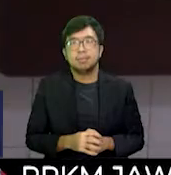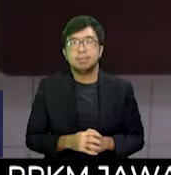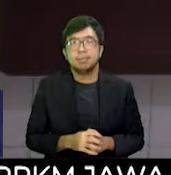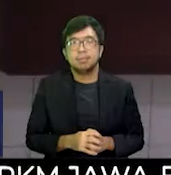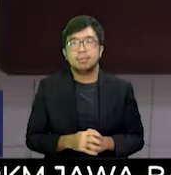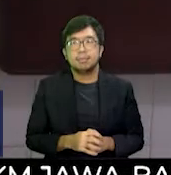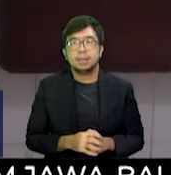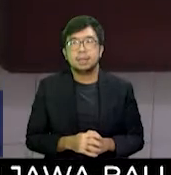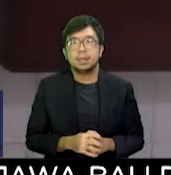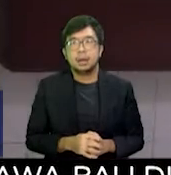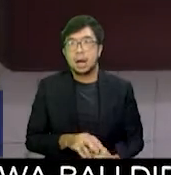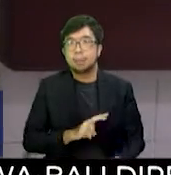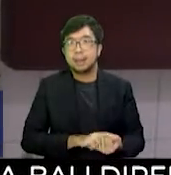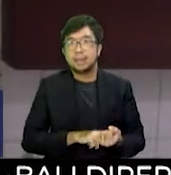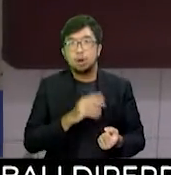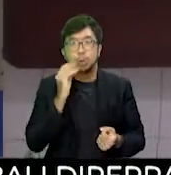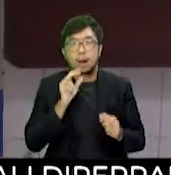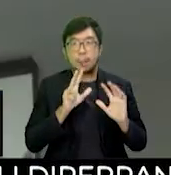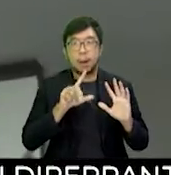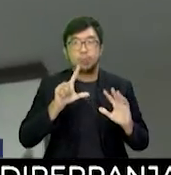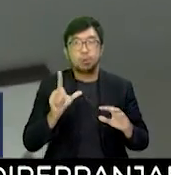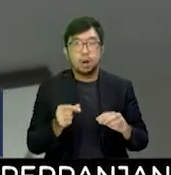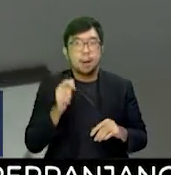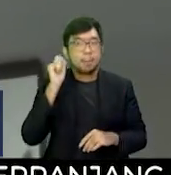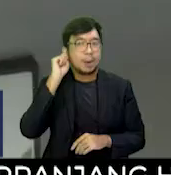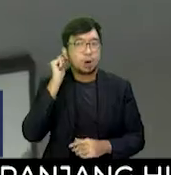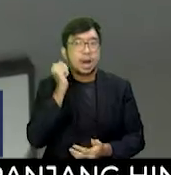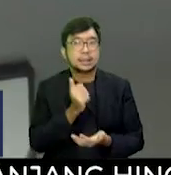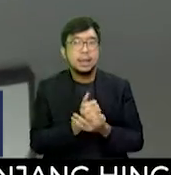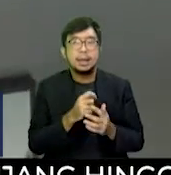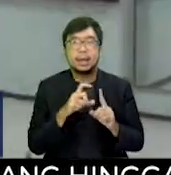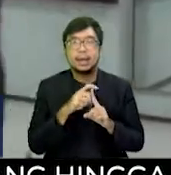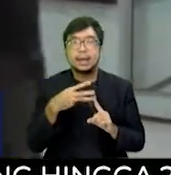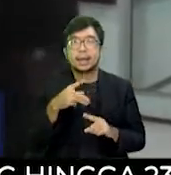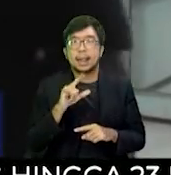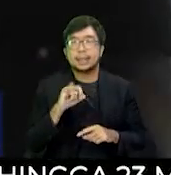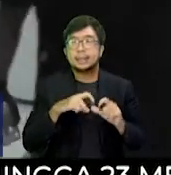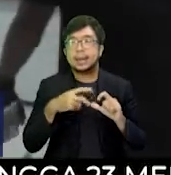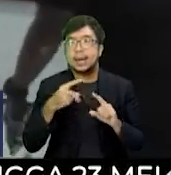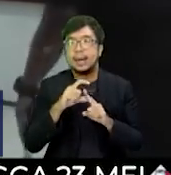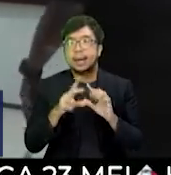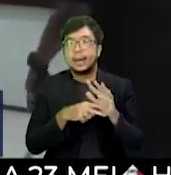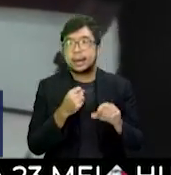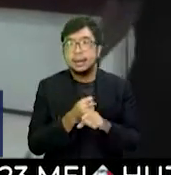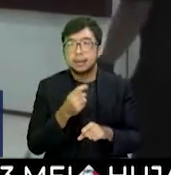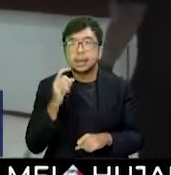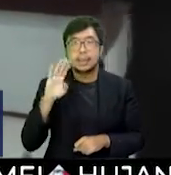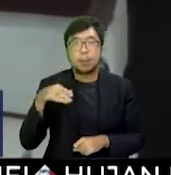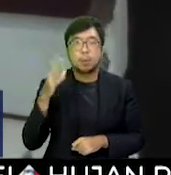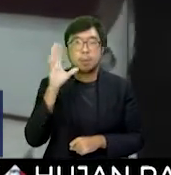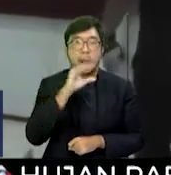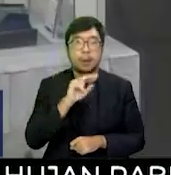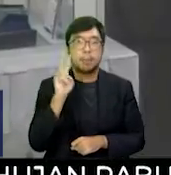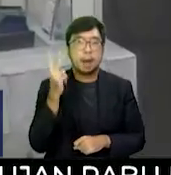Pasien bayi perempuan berusia 8 bulan asal Kabupaten Deli Serdang, Sumatera Utara sejak Sabtu malam dirawat secara intensif di ruang PICU Rumah Sakit